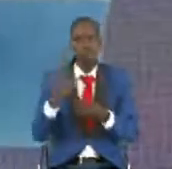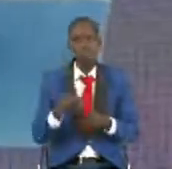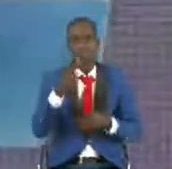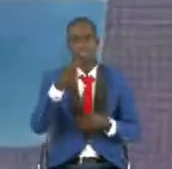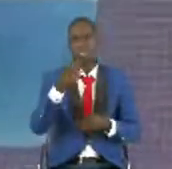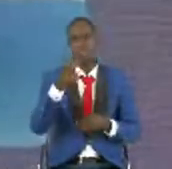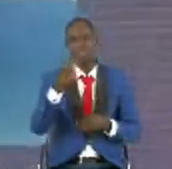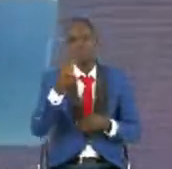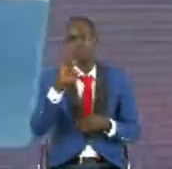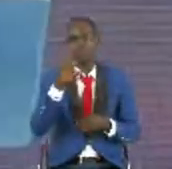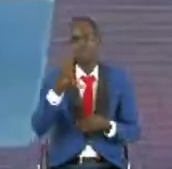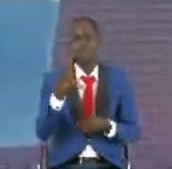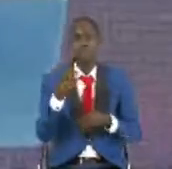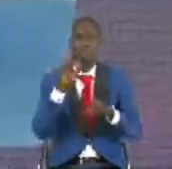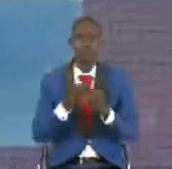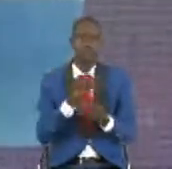Verset 20.